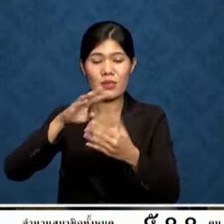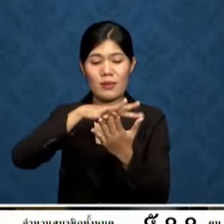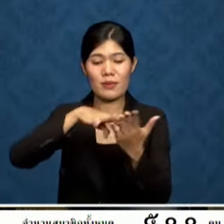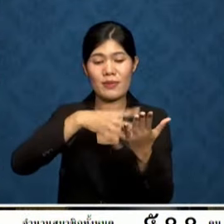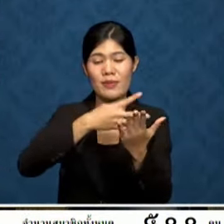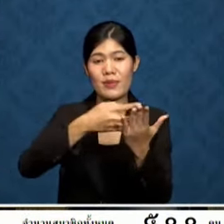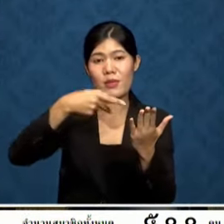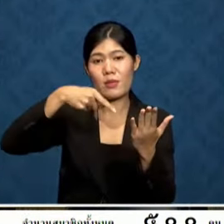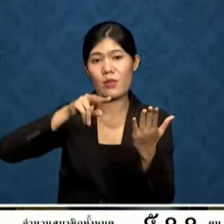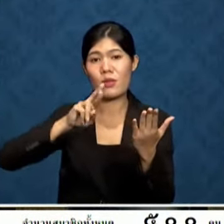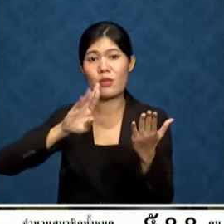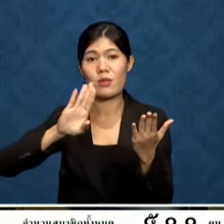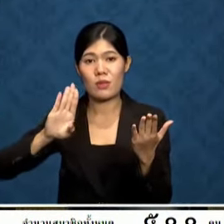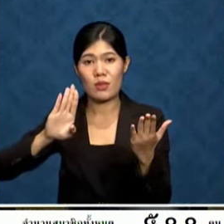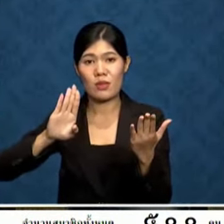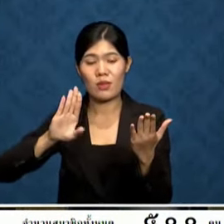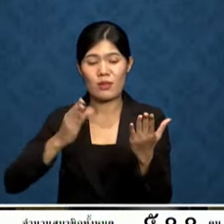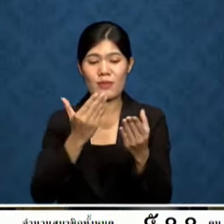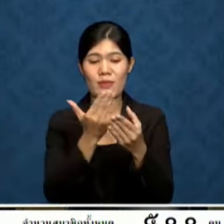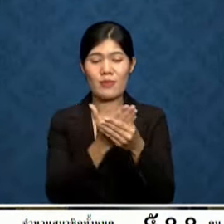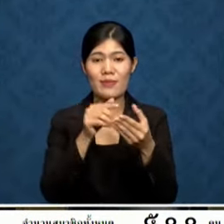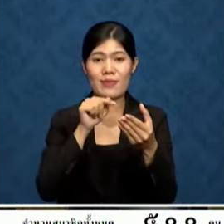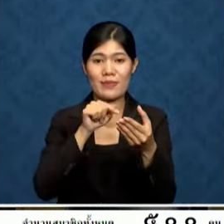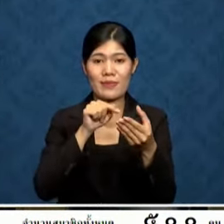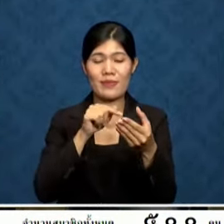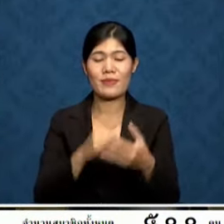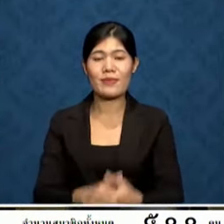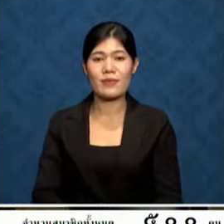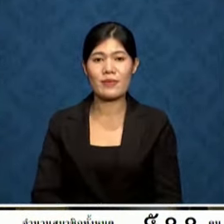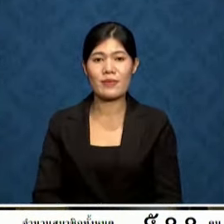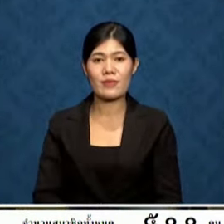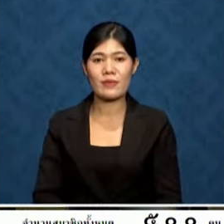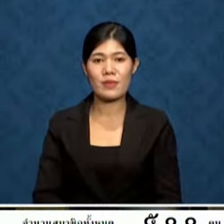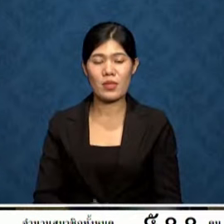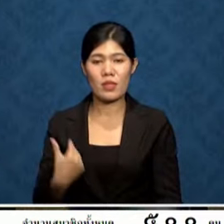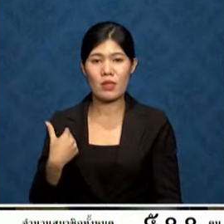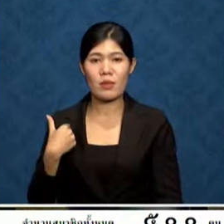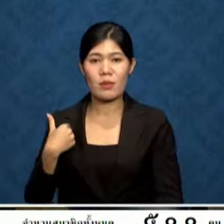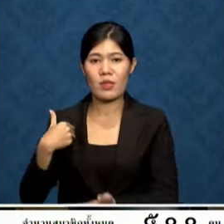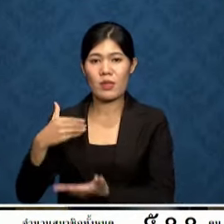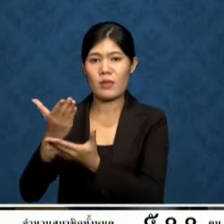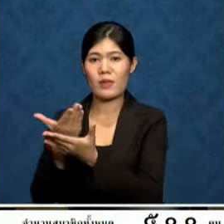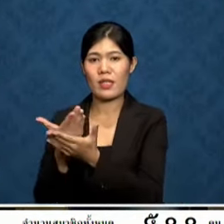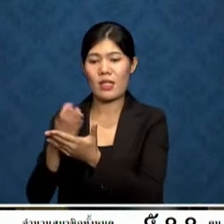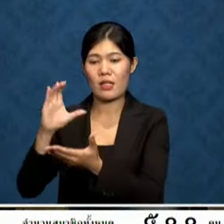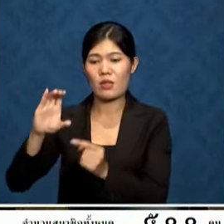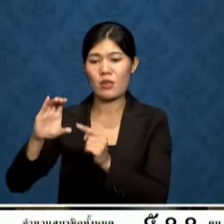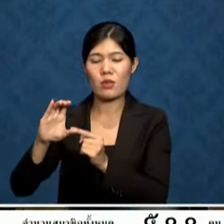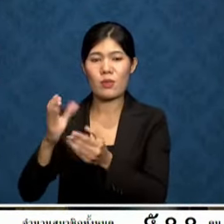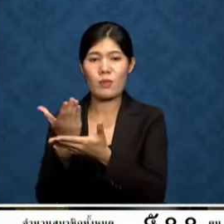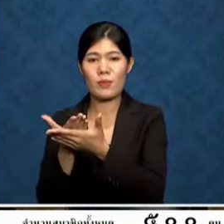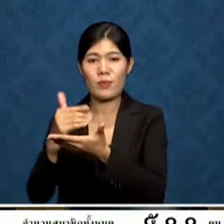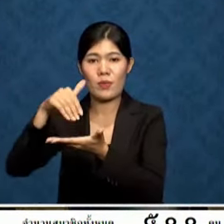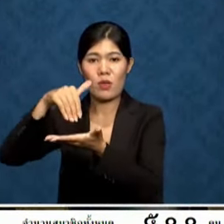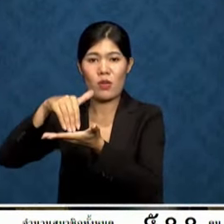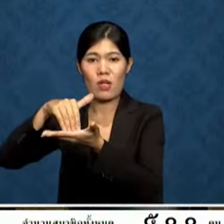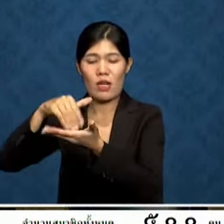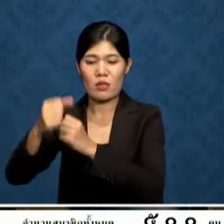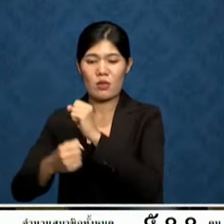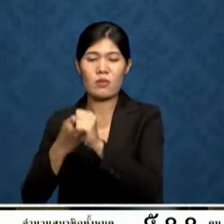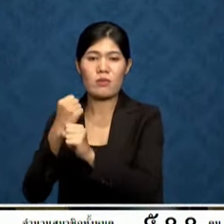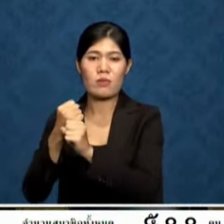ราชบัญญัติงประมาณรายจ่ายฉบับนี้ก็ปรากฏอยู่ในงบกลางครับของงบประมาณรายจ่ายประจำปีแล้วก็เป็นราย